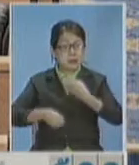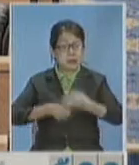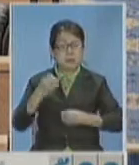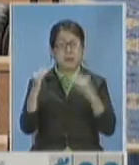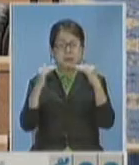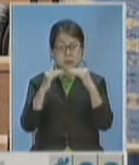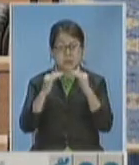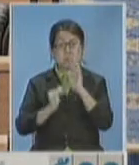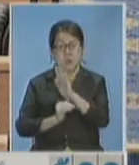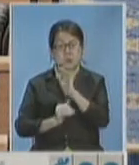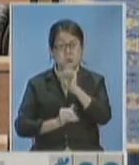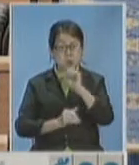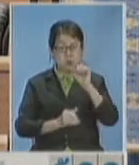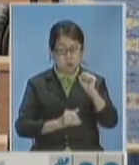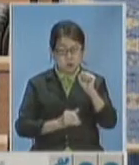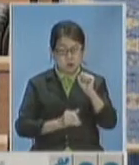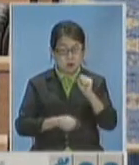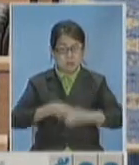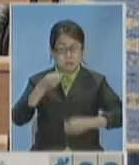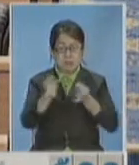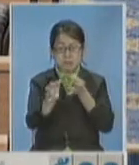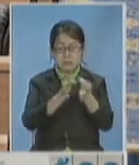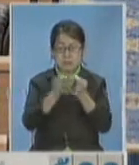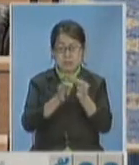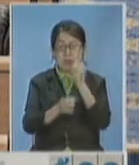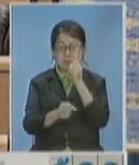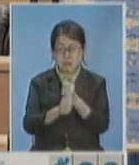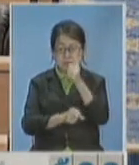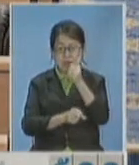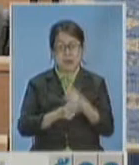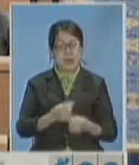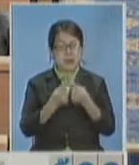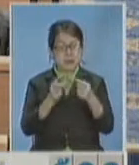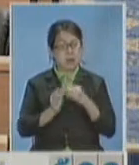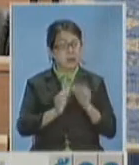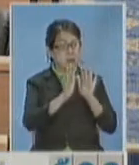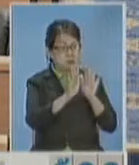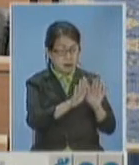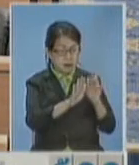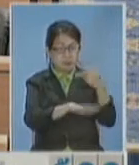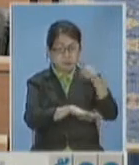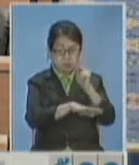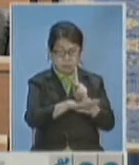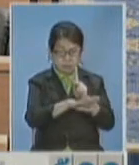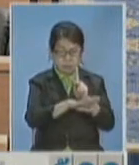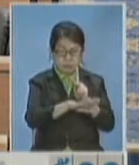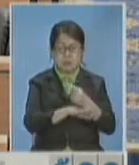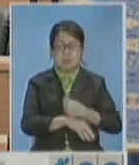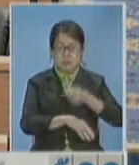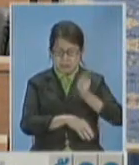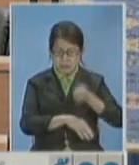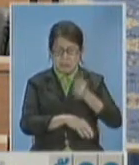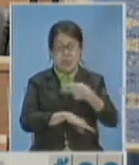ฎรเองก็สามารถที่จะกระทำได้แต่ที่ผมจะต้องกราบเรียนท่านประธานนะครับก็ดูเสมือนว่าเป็นหน้าที่ของท่านประธ